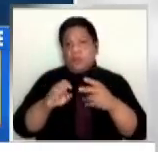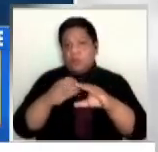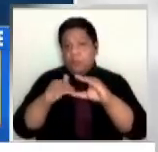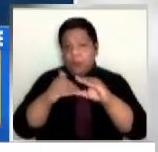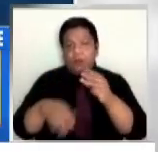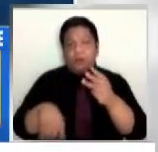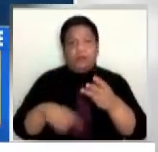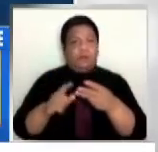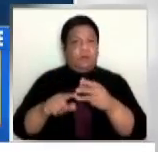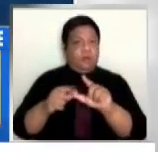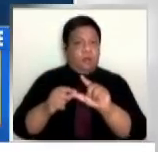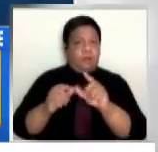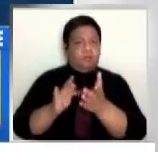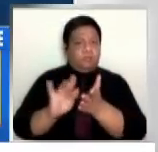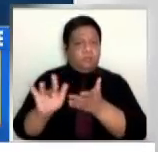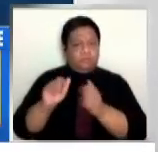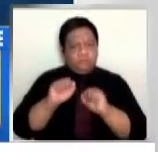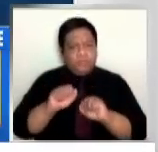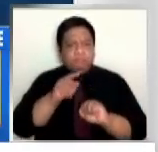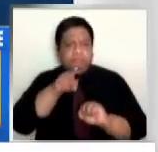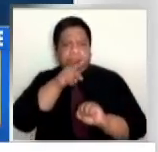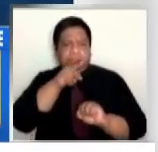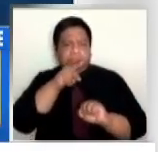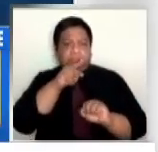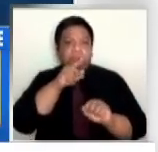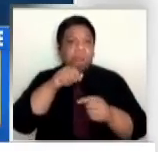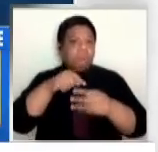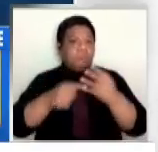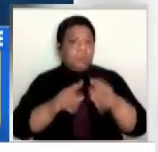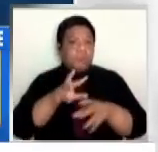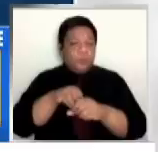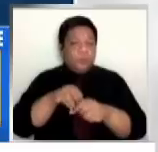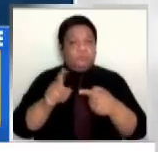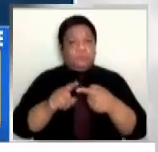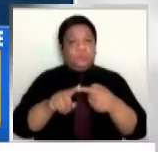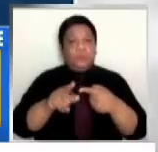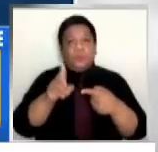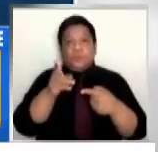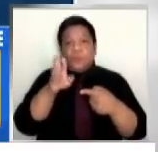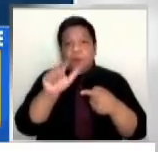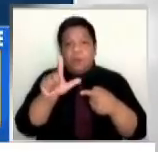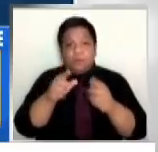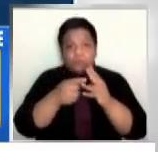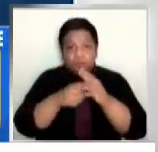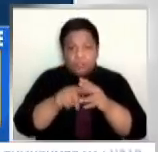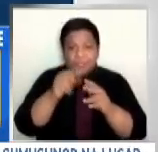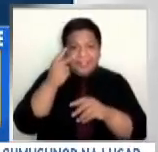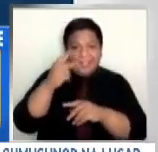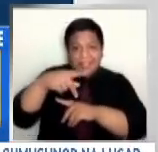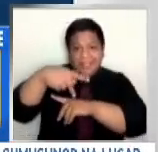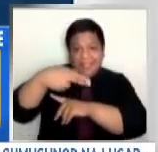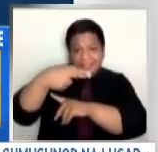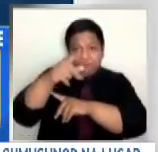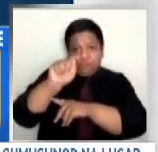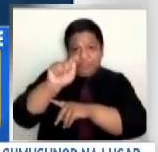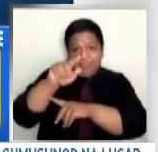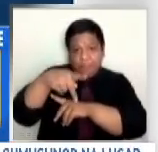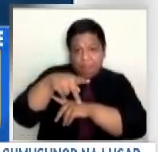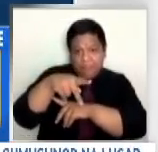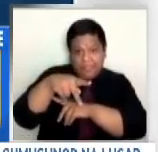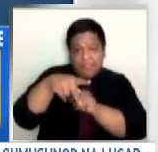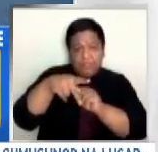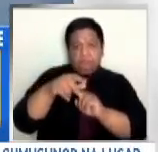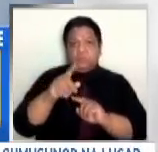dito ay ang mga sumusunod. So una, yung paggamit ng URL na nag-uumpisa sa HTTP instead na